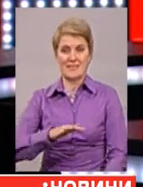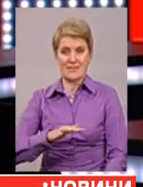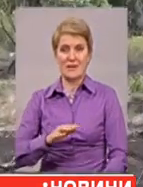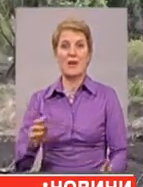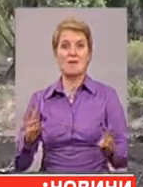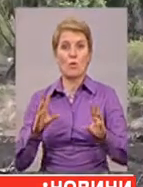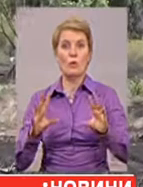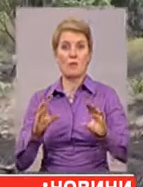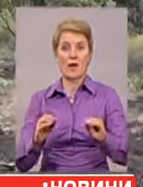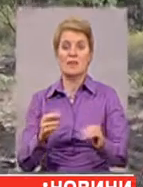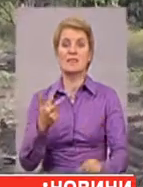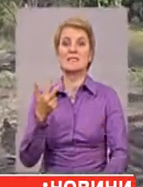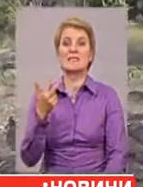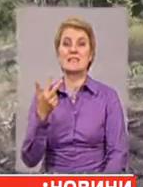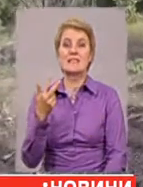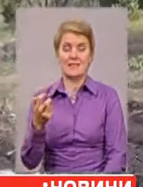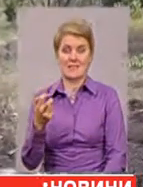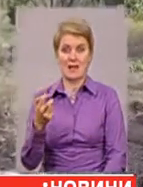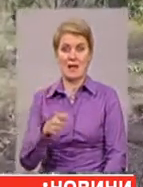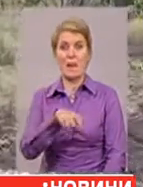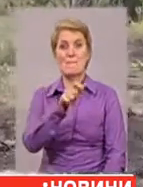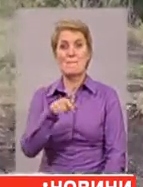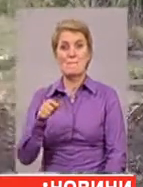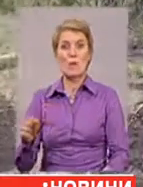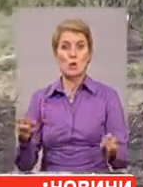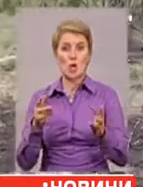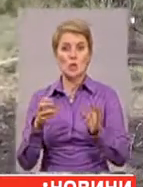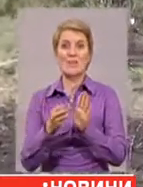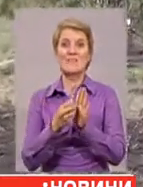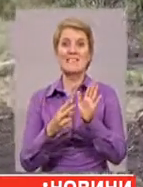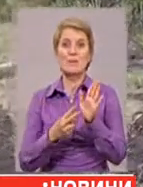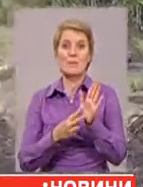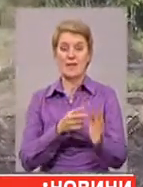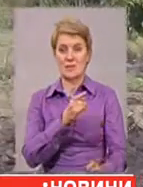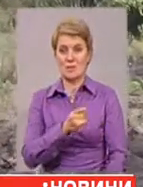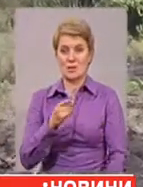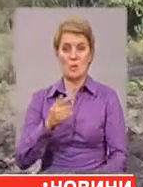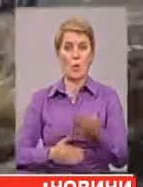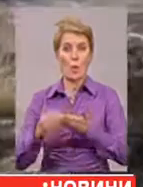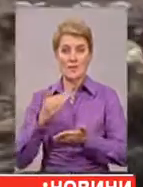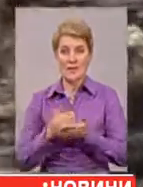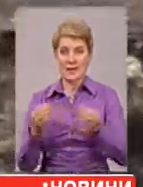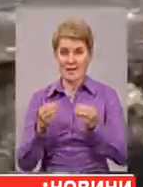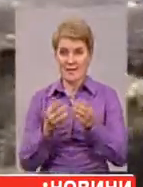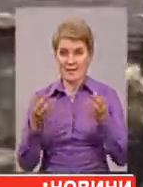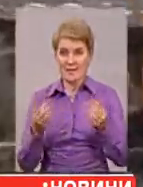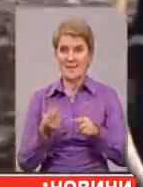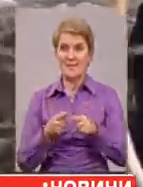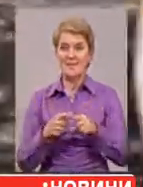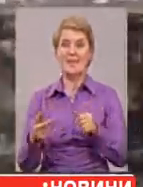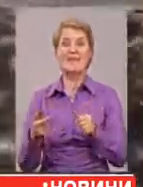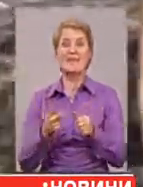вогонь гасять майже 300 пожежників та 17 машин. Нагадаю, за останні 10 днів це вже третя пожежа в